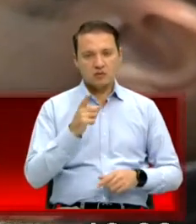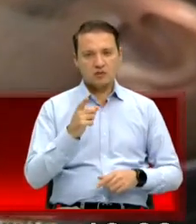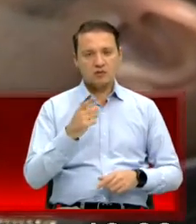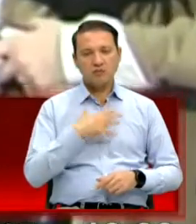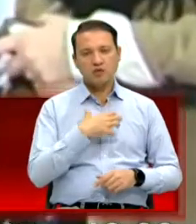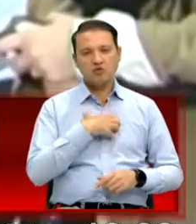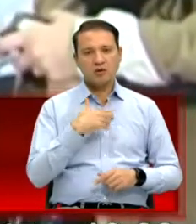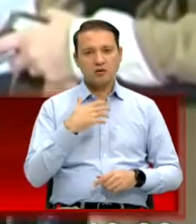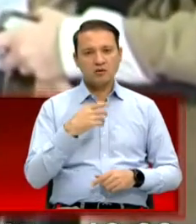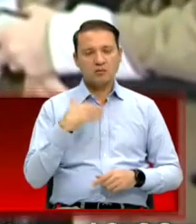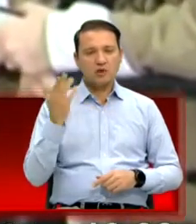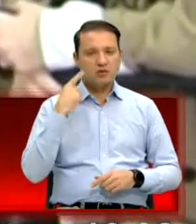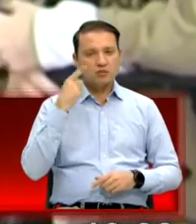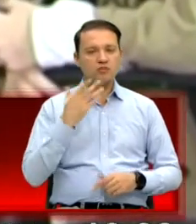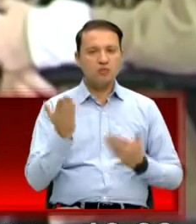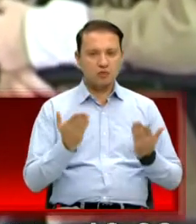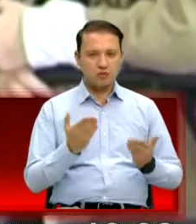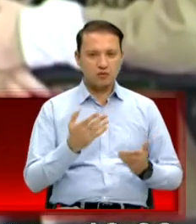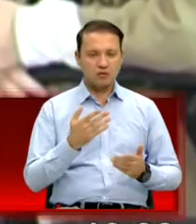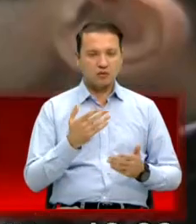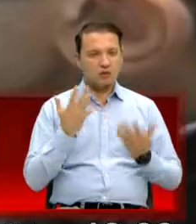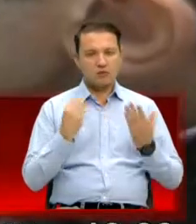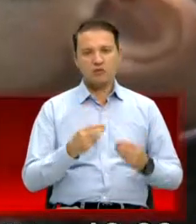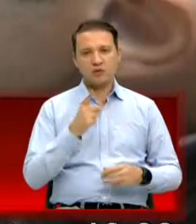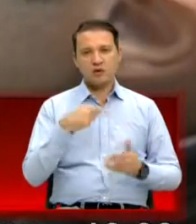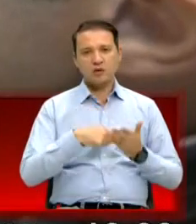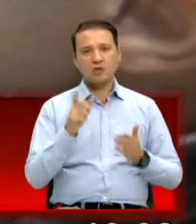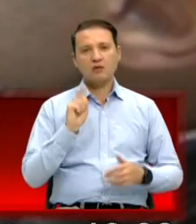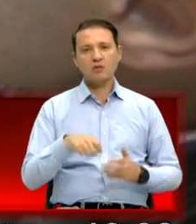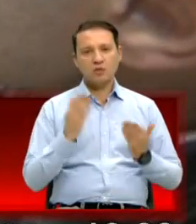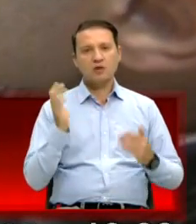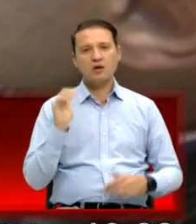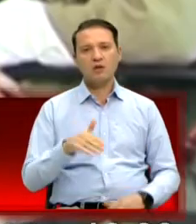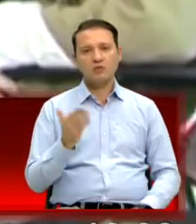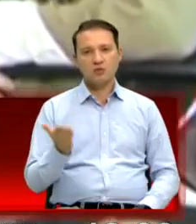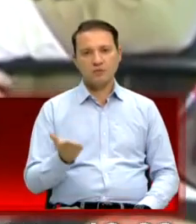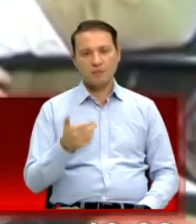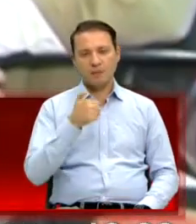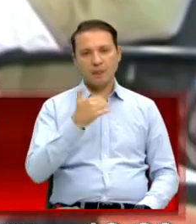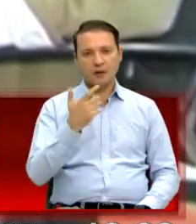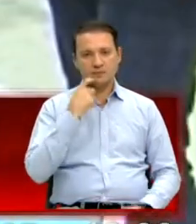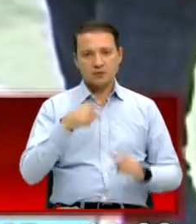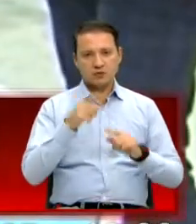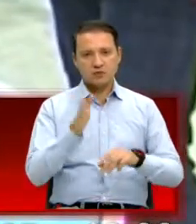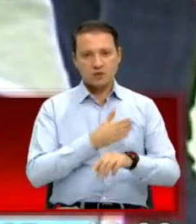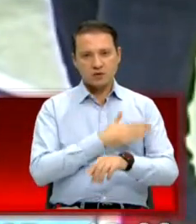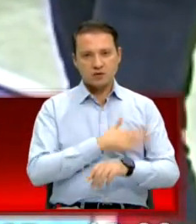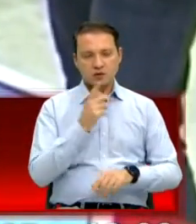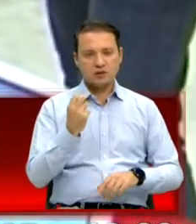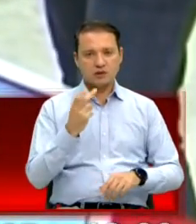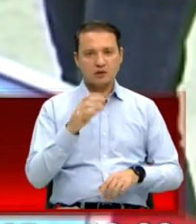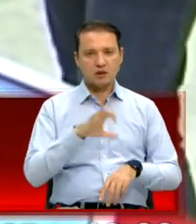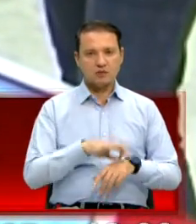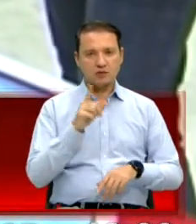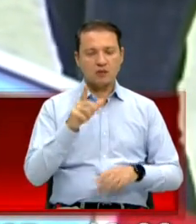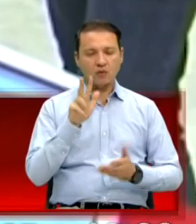Bencil. Kendinden başka kimseyi düşünmüyor. Ne oluyor? İptal de etmiyor. Gelmiyor da. 65 yaş üstü vatandaşlar ve kanser